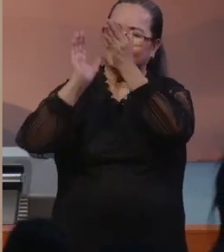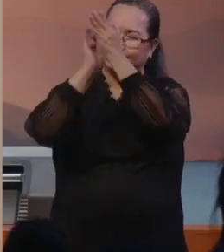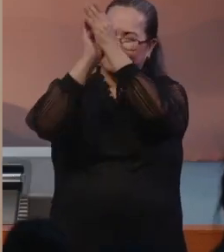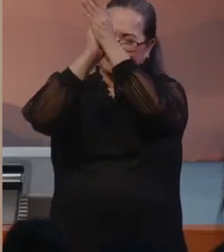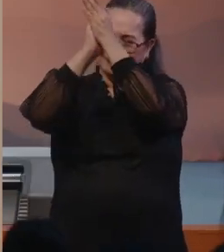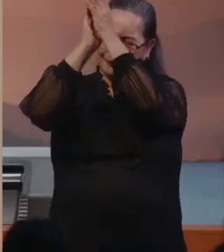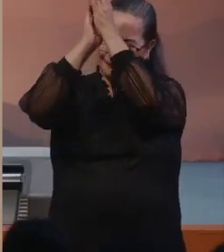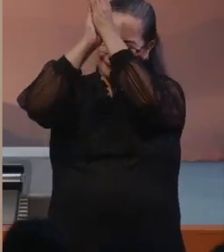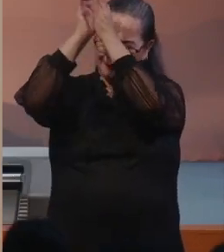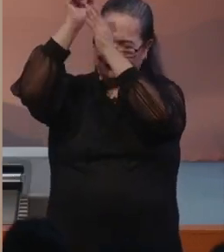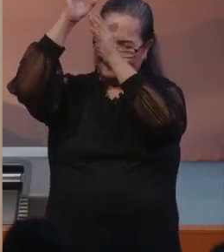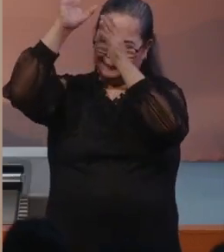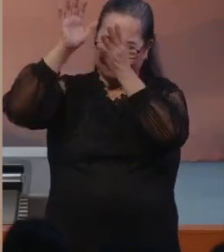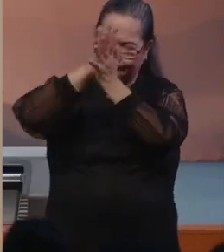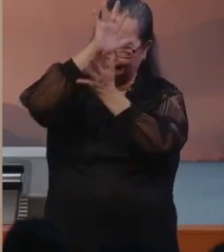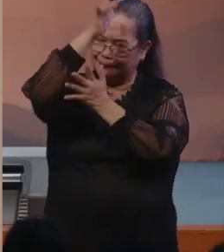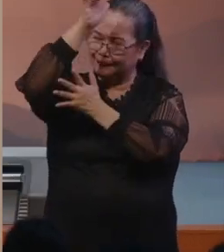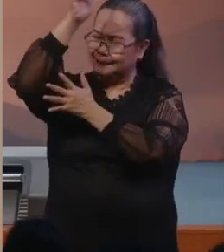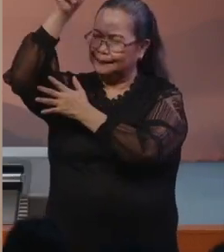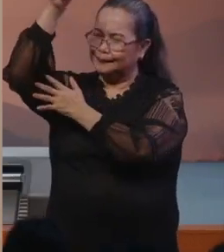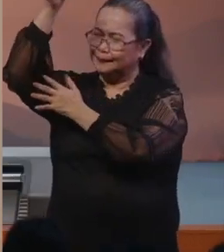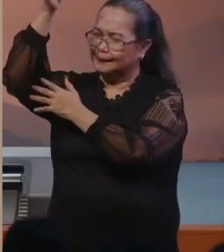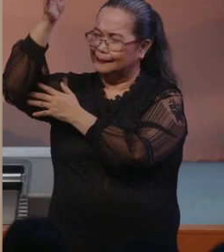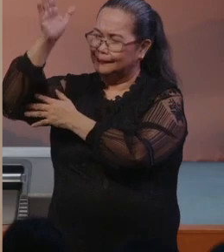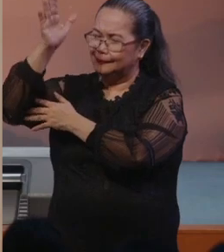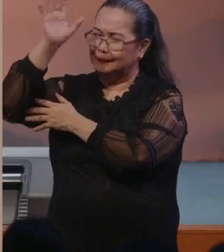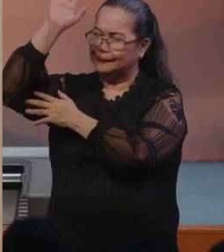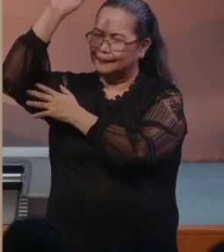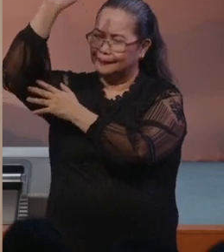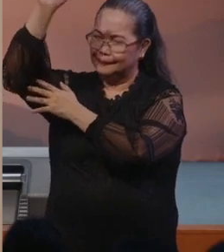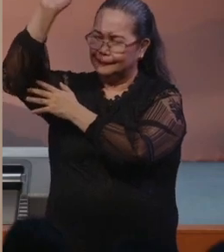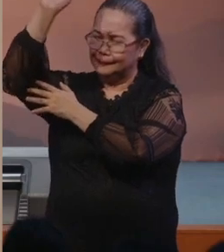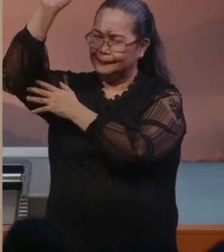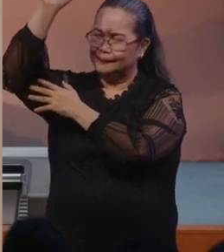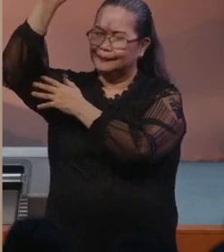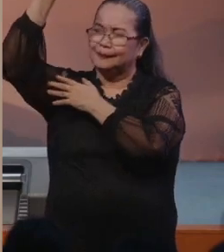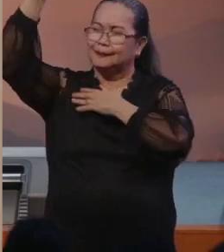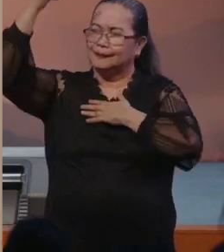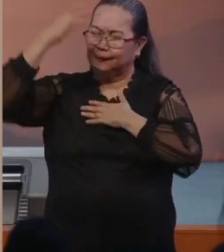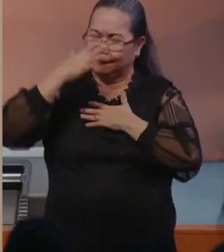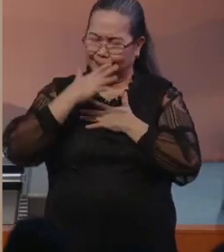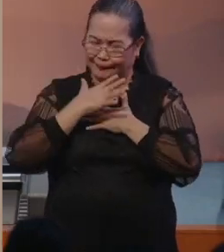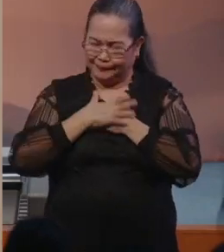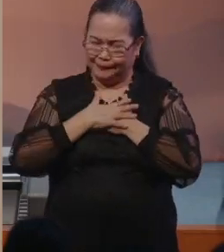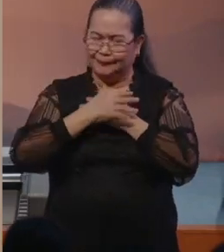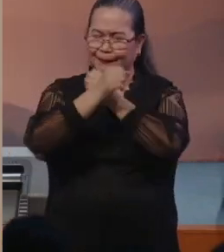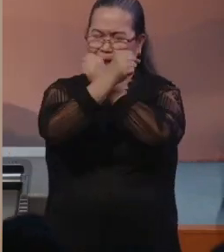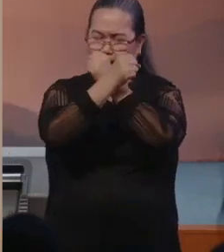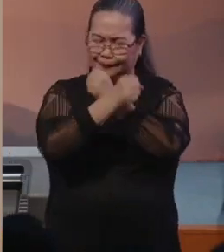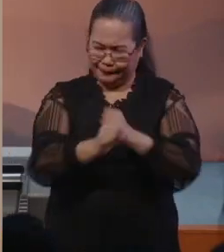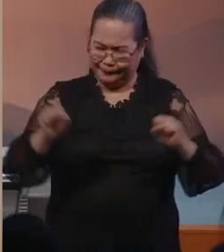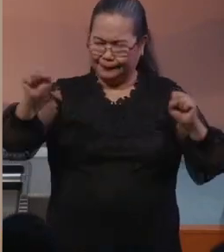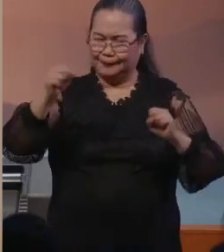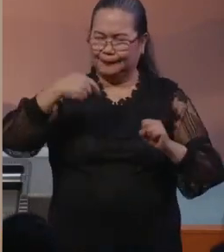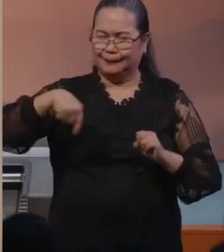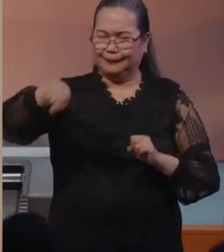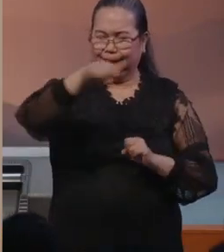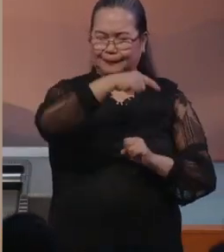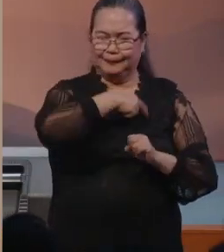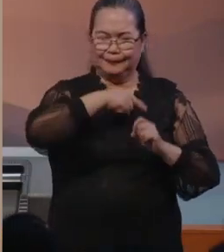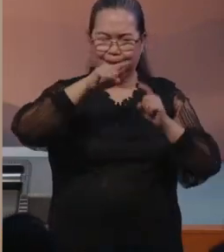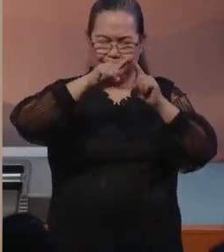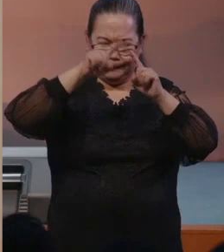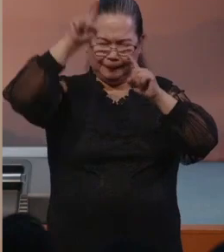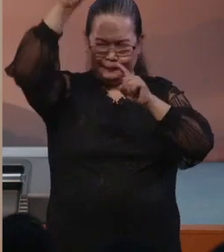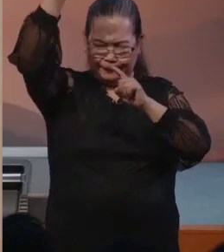namin. Niluluwalhati ka namin sa inyong kagandang loob sa aming kaligtasan. Now to Him who